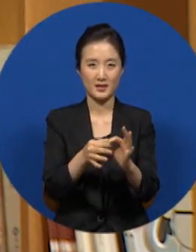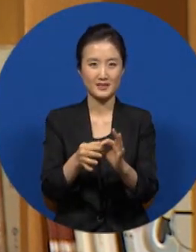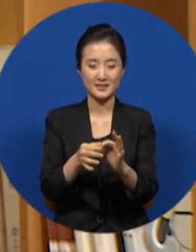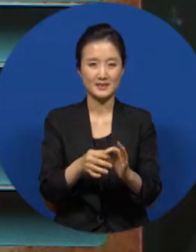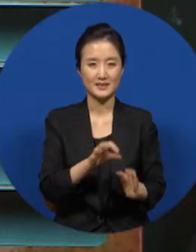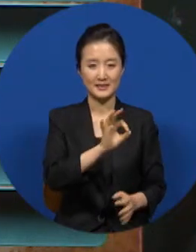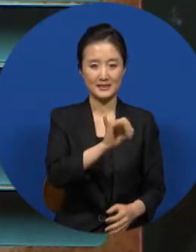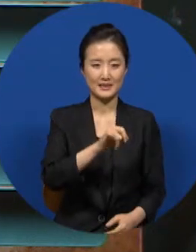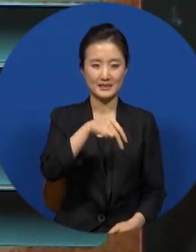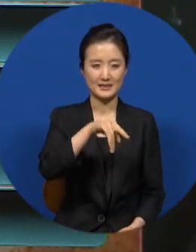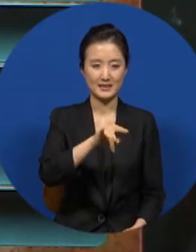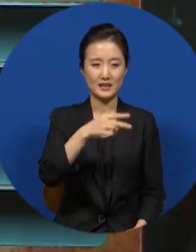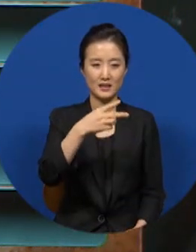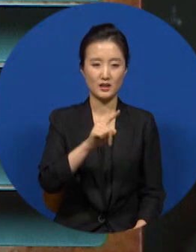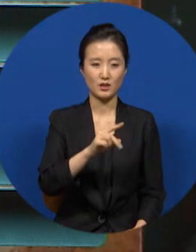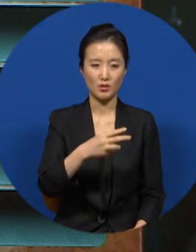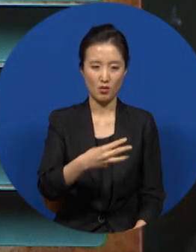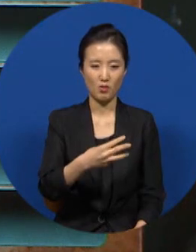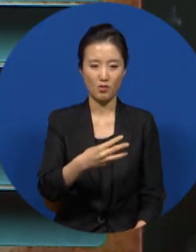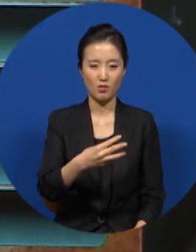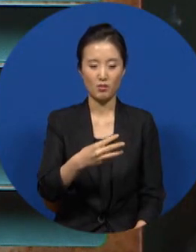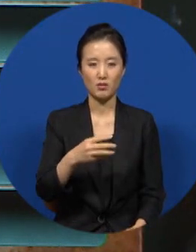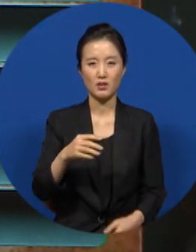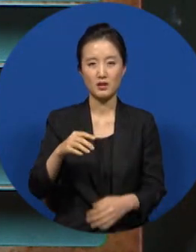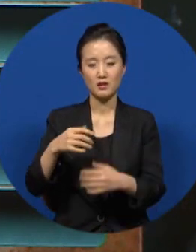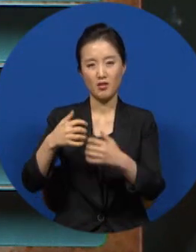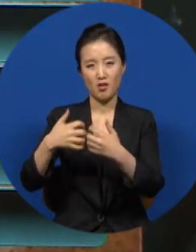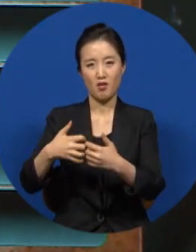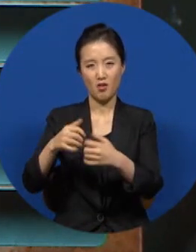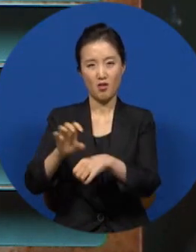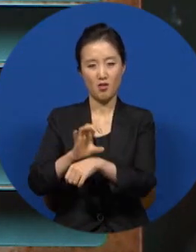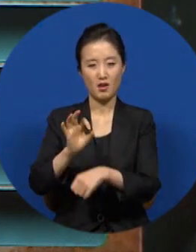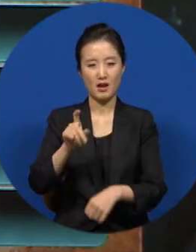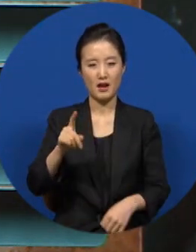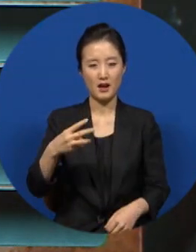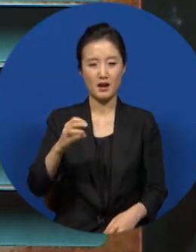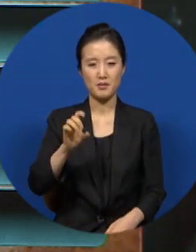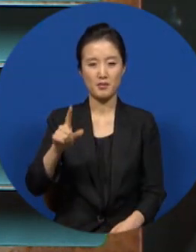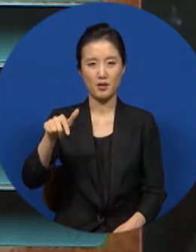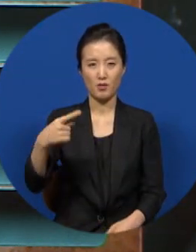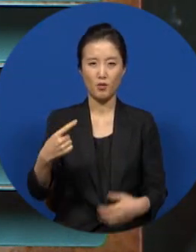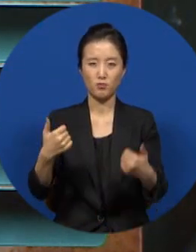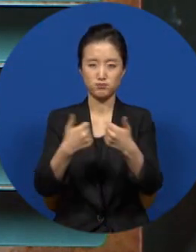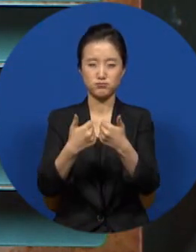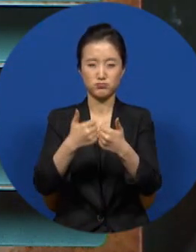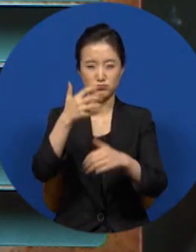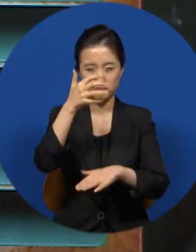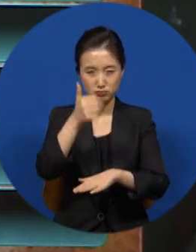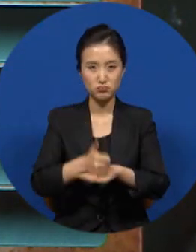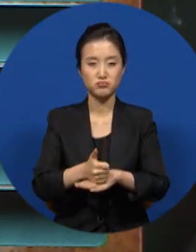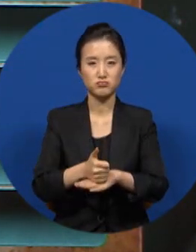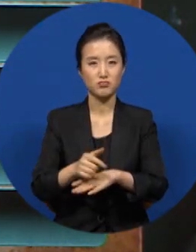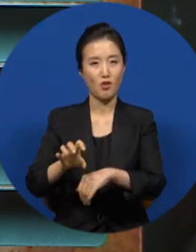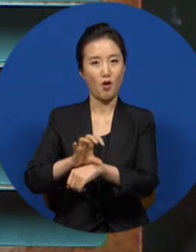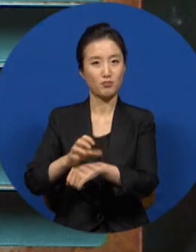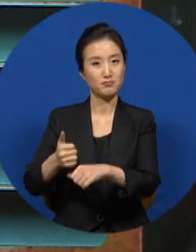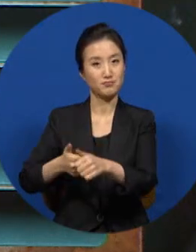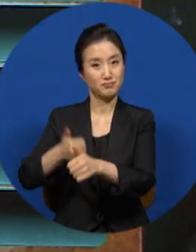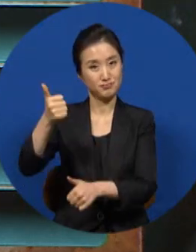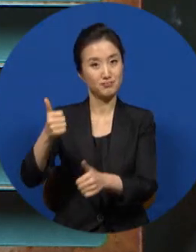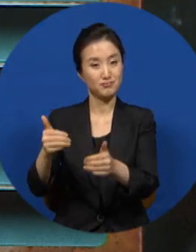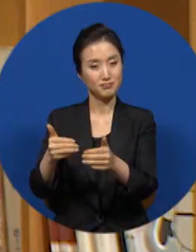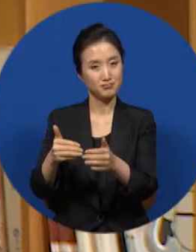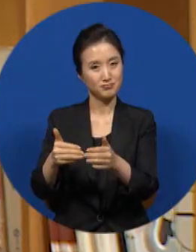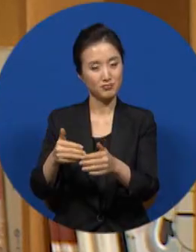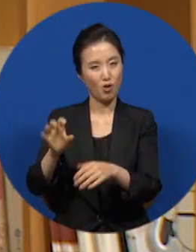그 이세돌 기사가 이기기를. 근데 역시나 컴퓨터가 이제 이기는. 그 우리 영화에 보면 터미네이터 보면은